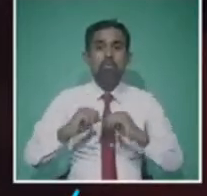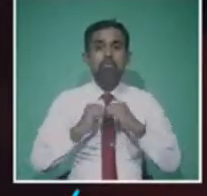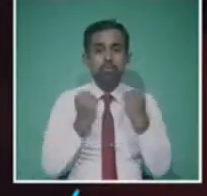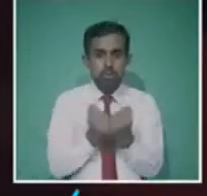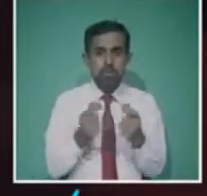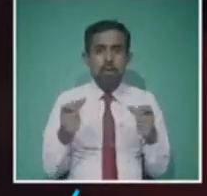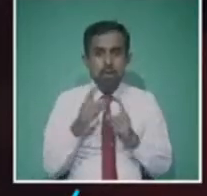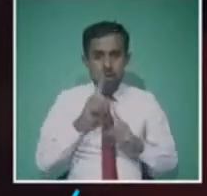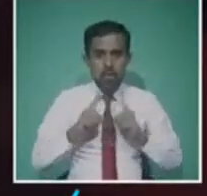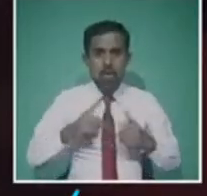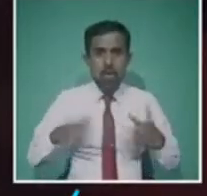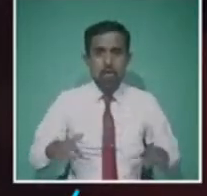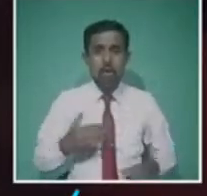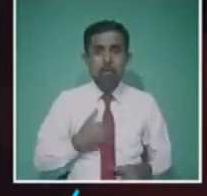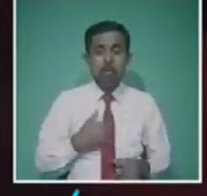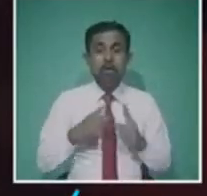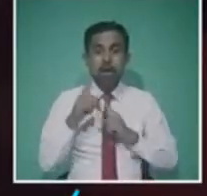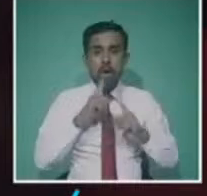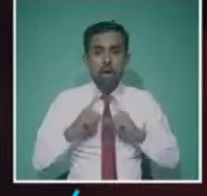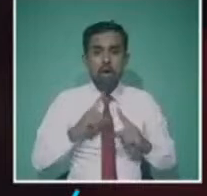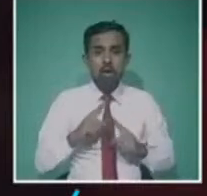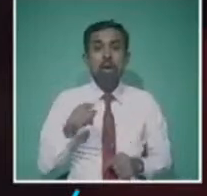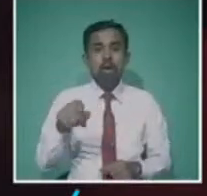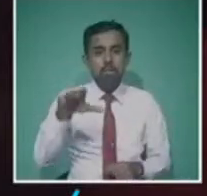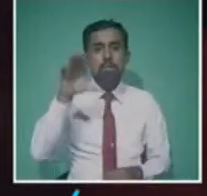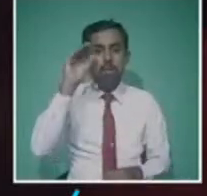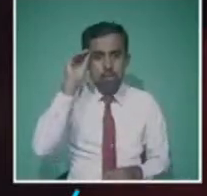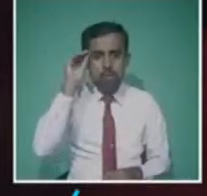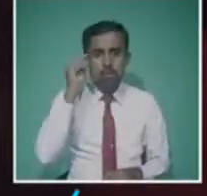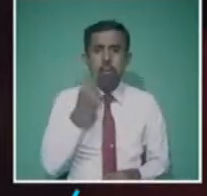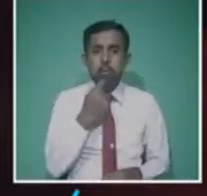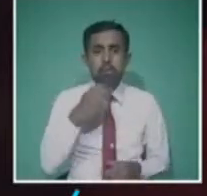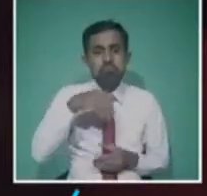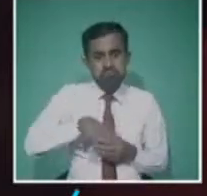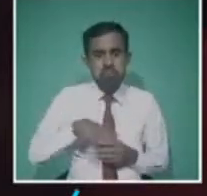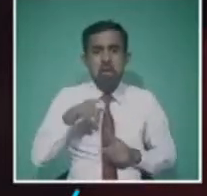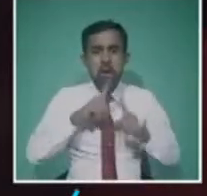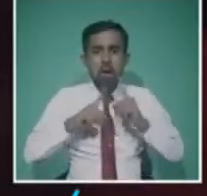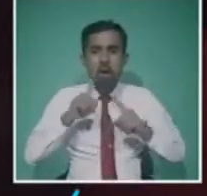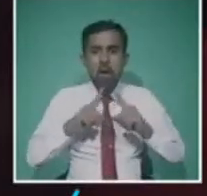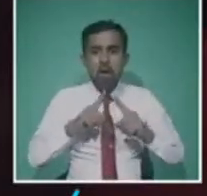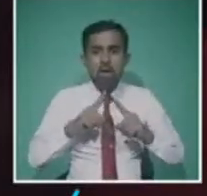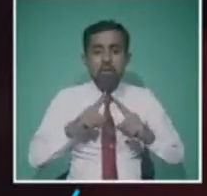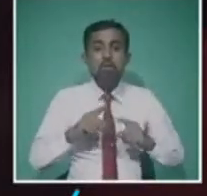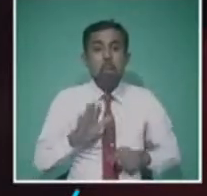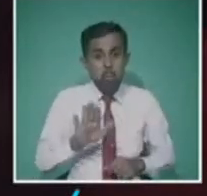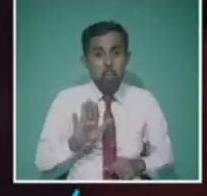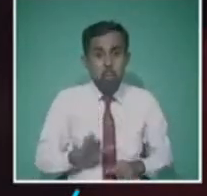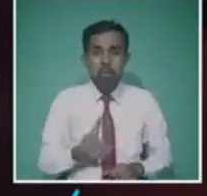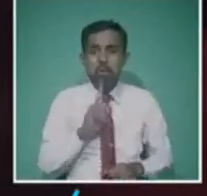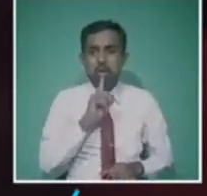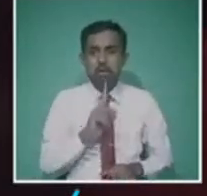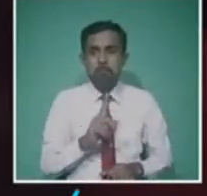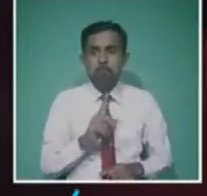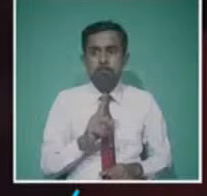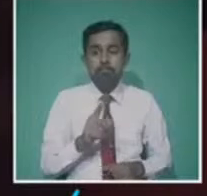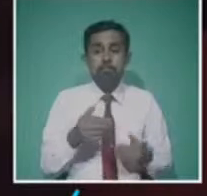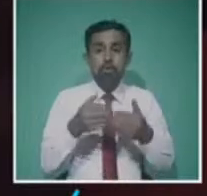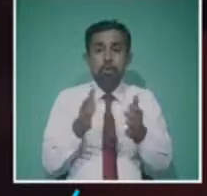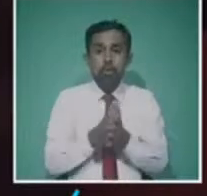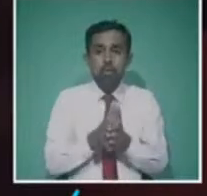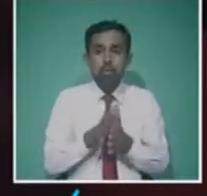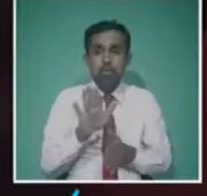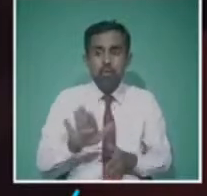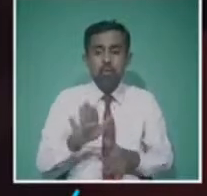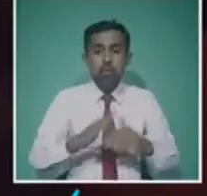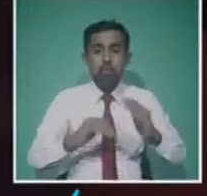කරා. වෘත්තීය සමිති අපිත් එක්ක සාකච්ඡා කරන ඔවුන් තේරුම් ගන්නවා ඇවිල්ලා අභ්‍යන්තර සාකච්ඡාවලදී මේවා සියදු විය යුතුයි කියලා. හැබැයි ඔවුන්ගේ